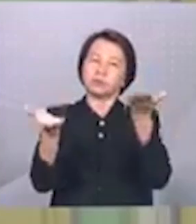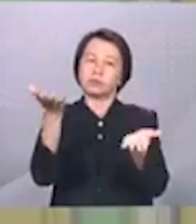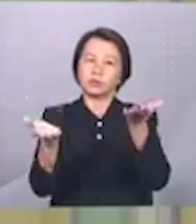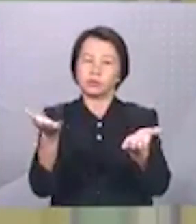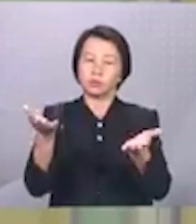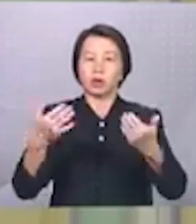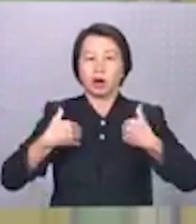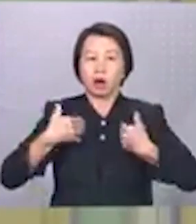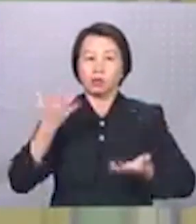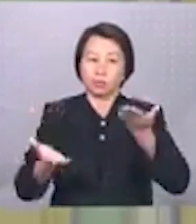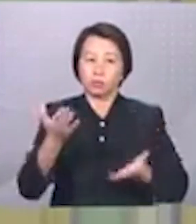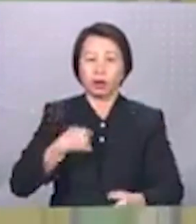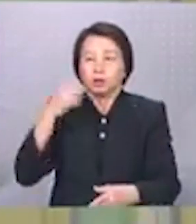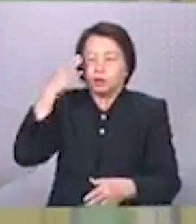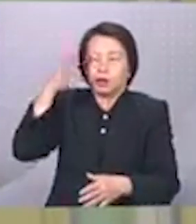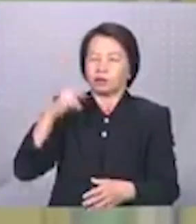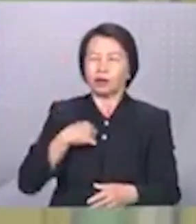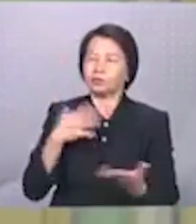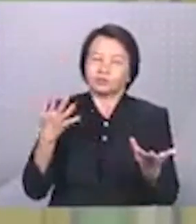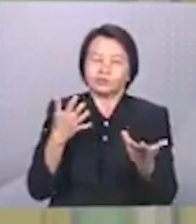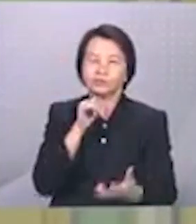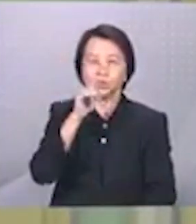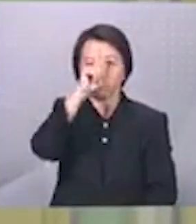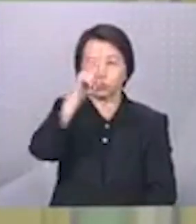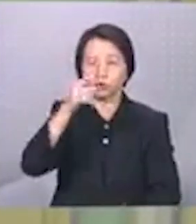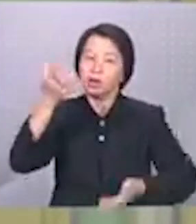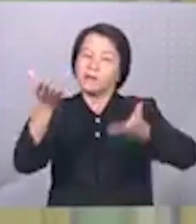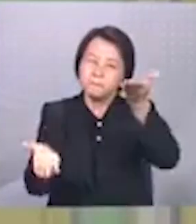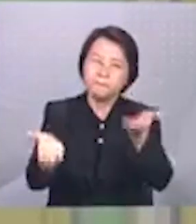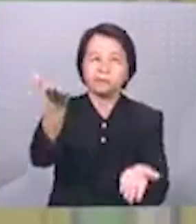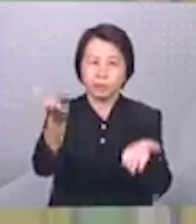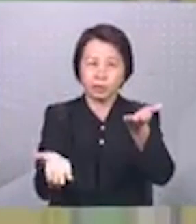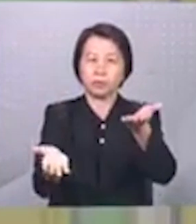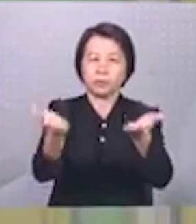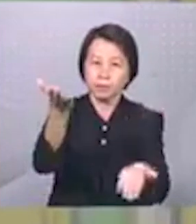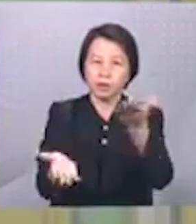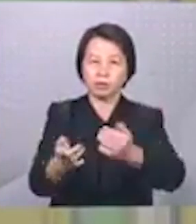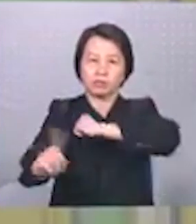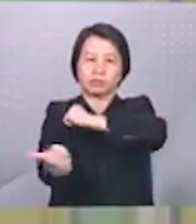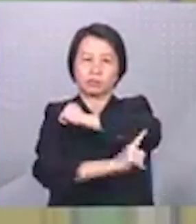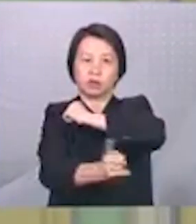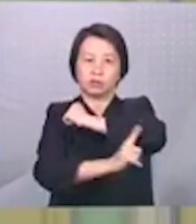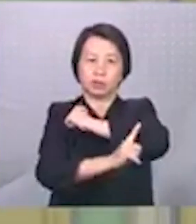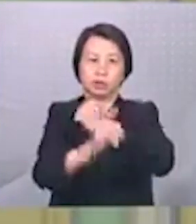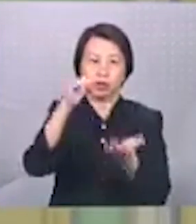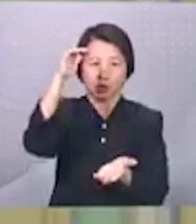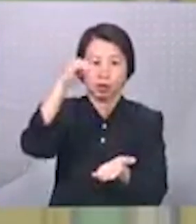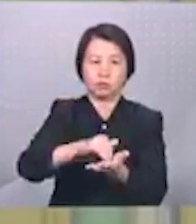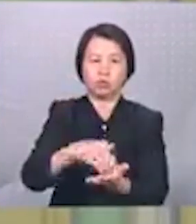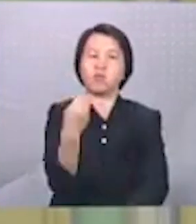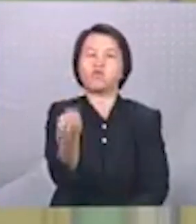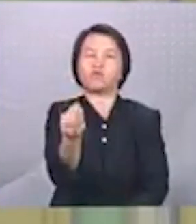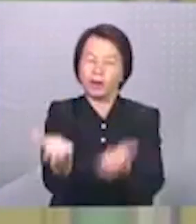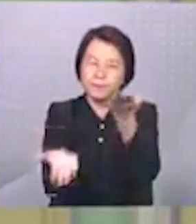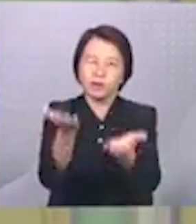ada mungkin tidak tahu tidak pasti kemungkinan juga kompaun 1000 itu terlalu